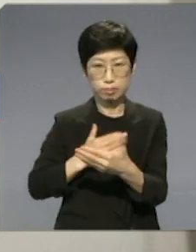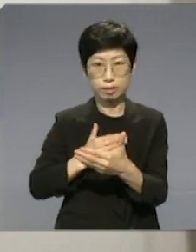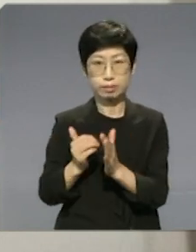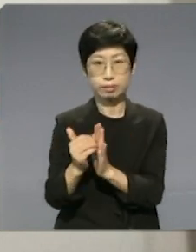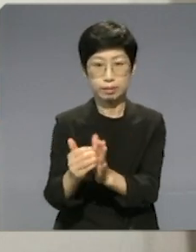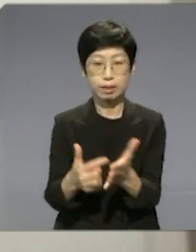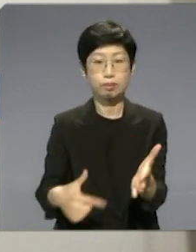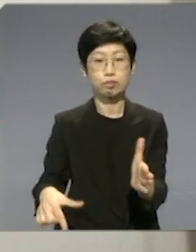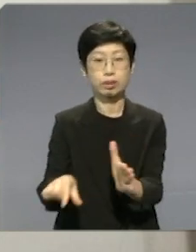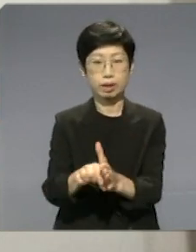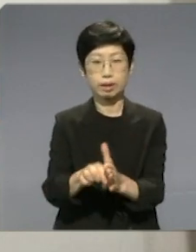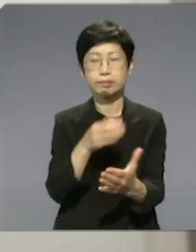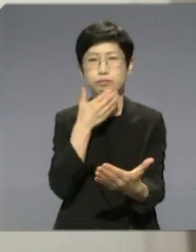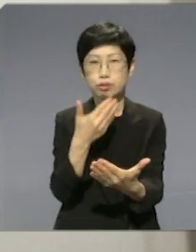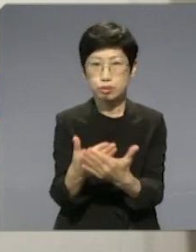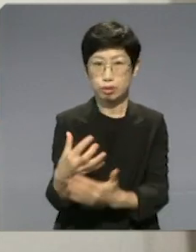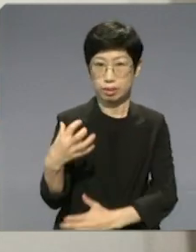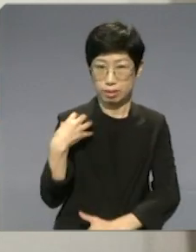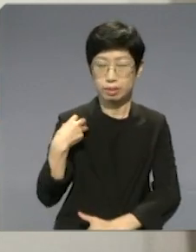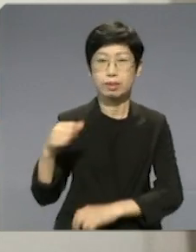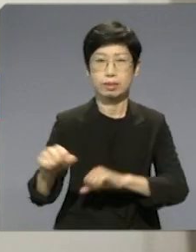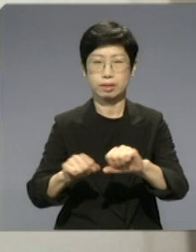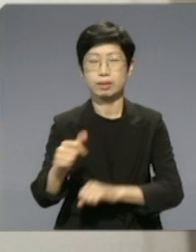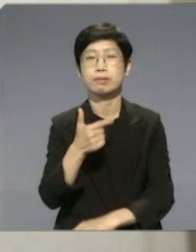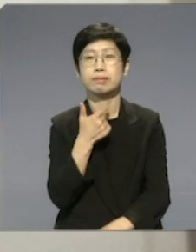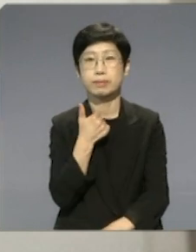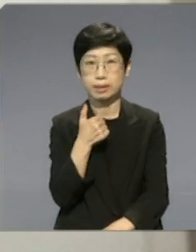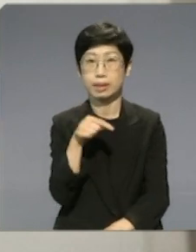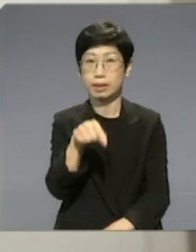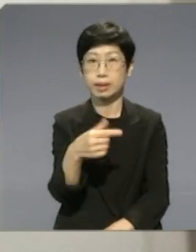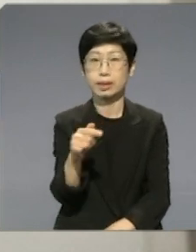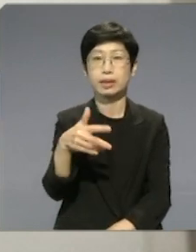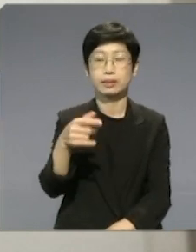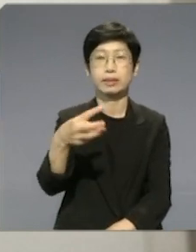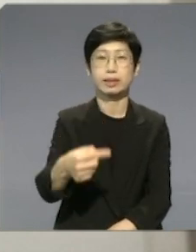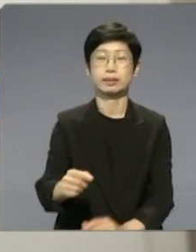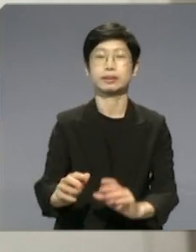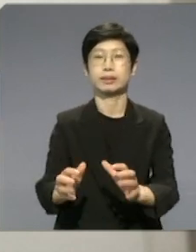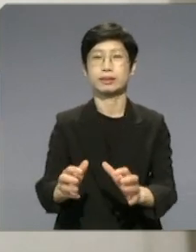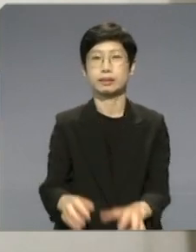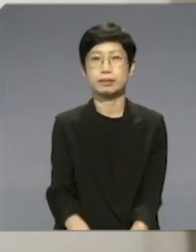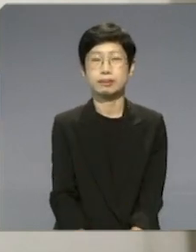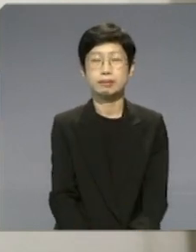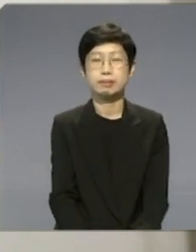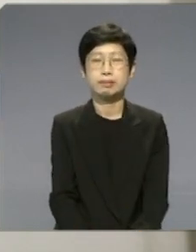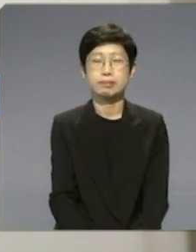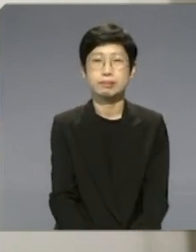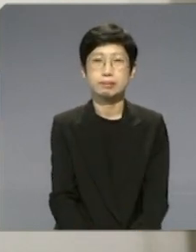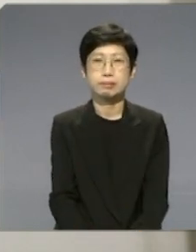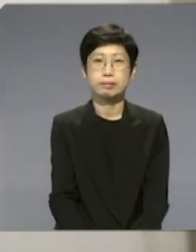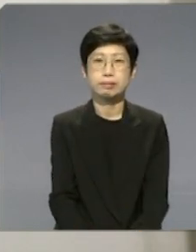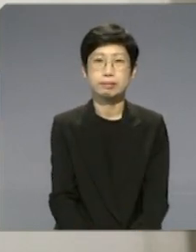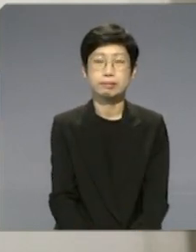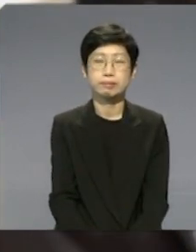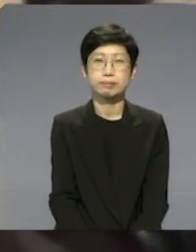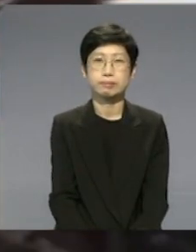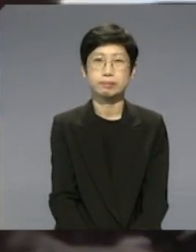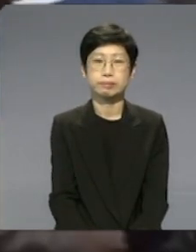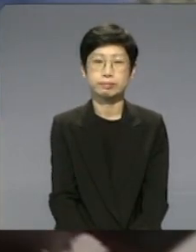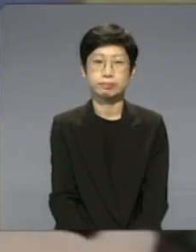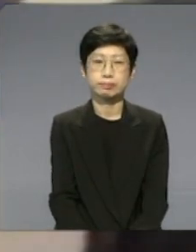maintain stability across the region and contain the spread of jihadist violence and general